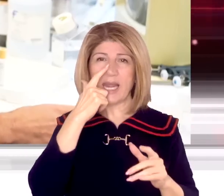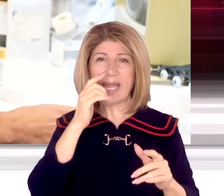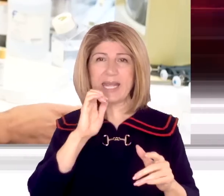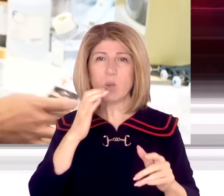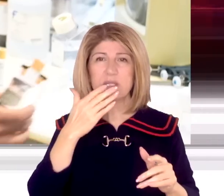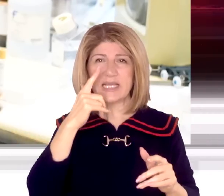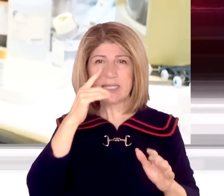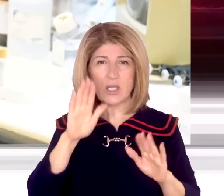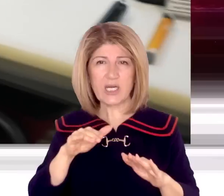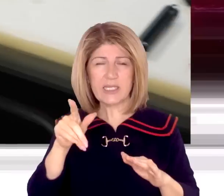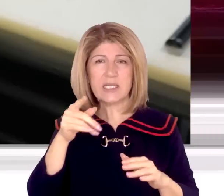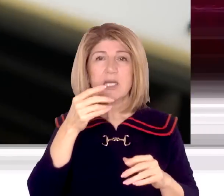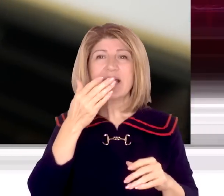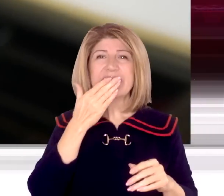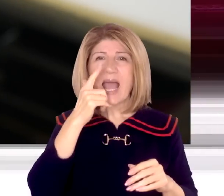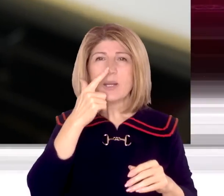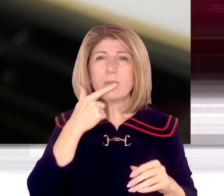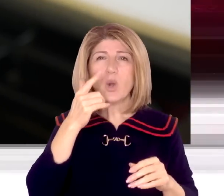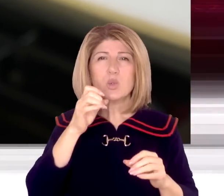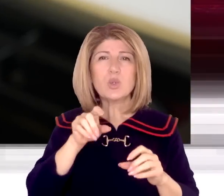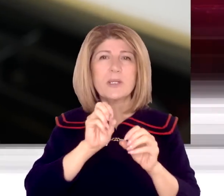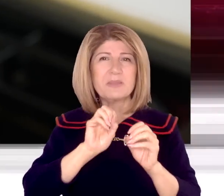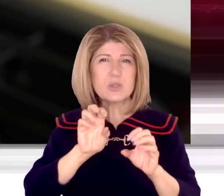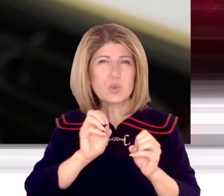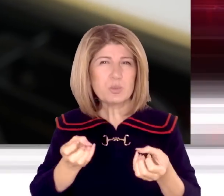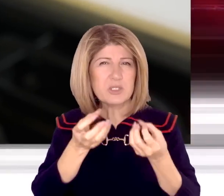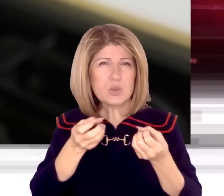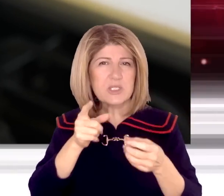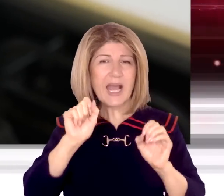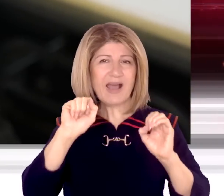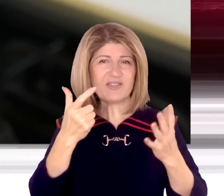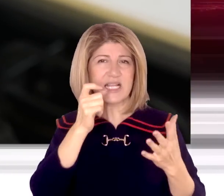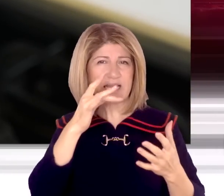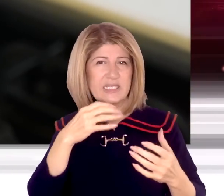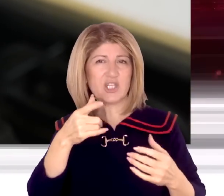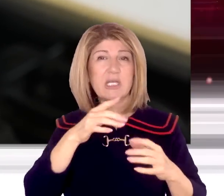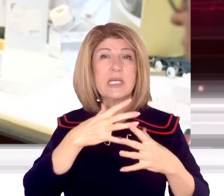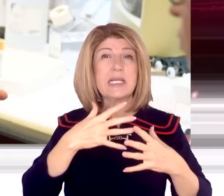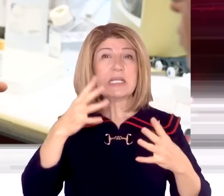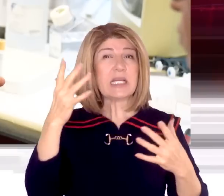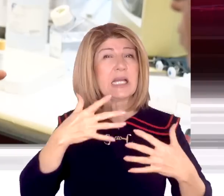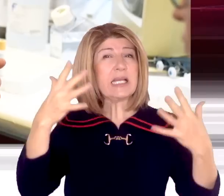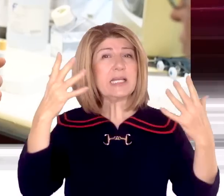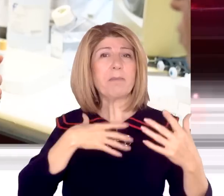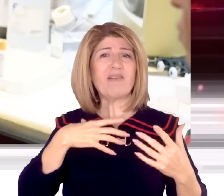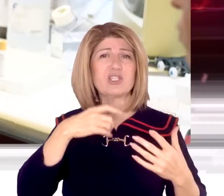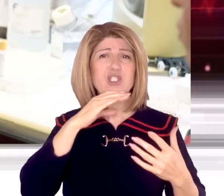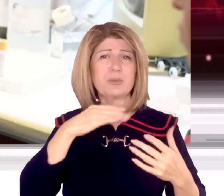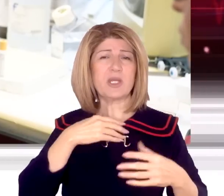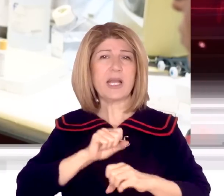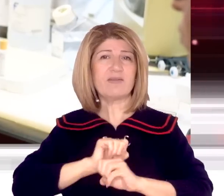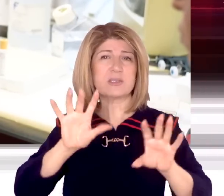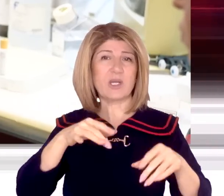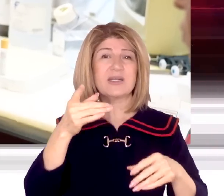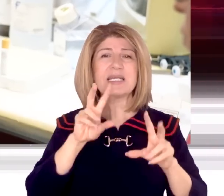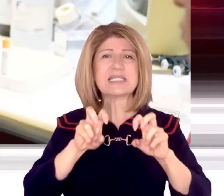سیگار معمولی که نیکوتین داره، با سوزوندن تنباکو در دمای 700 درجه سانتیگراد هزاران ماده شیمیایی آزاد میکنه که